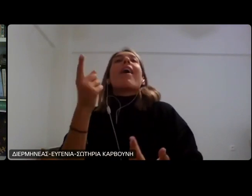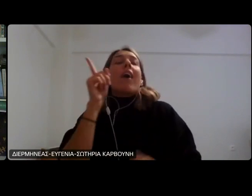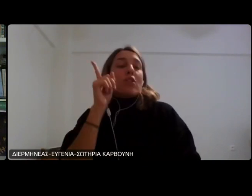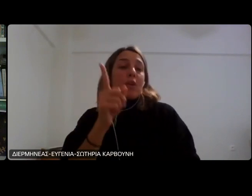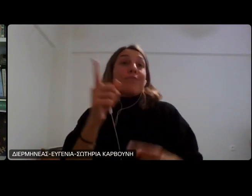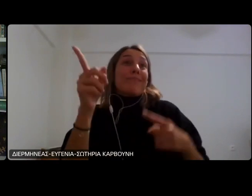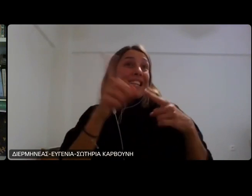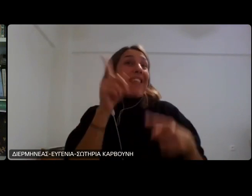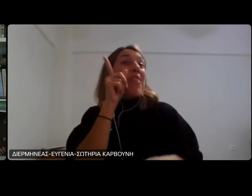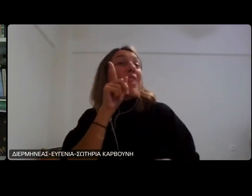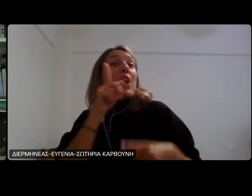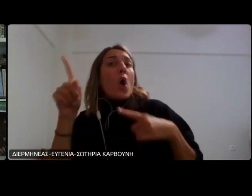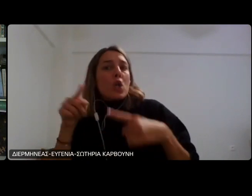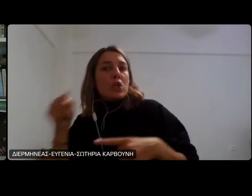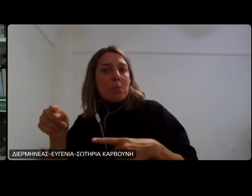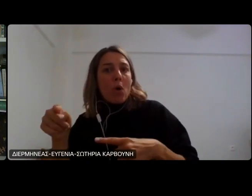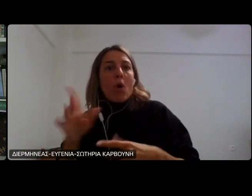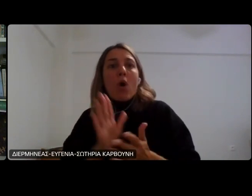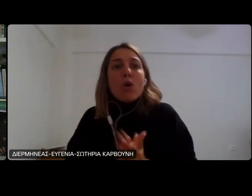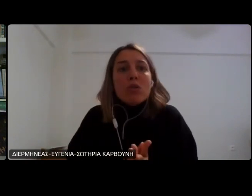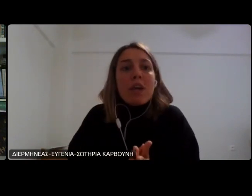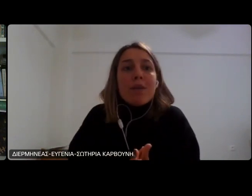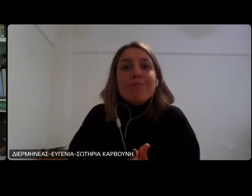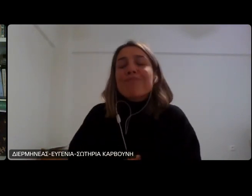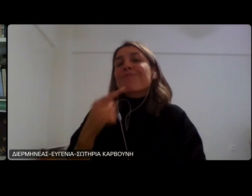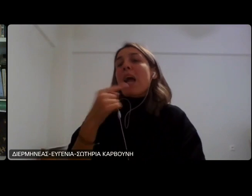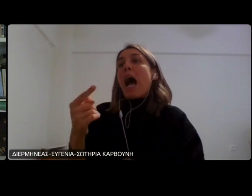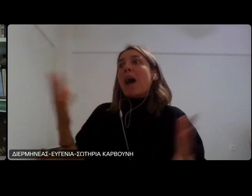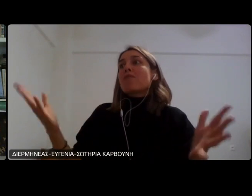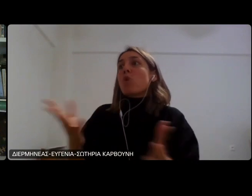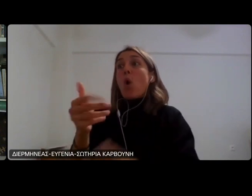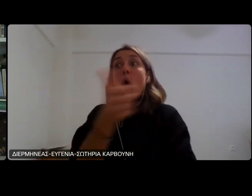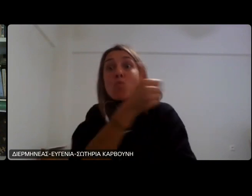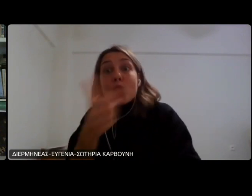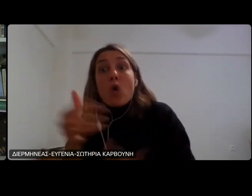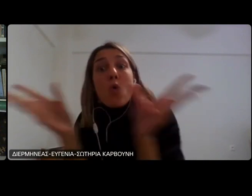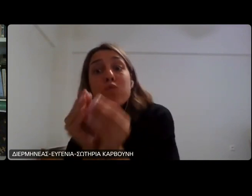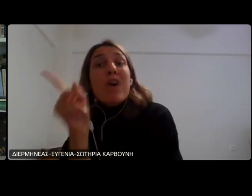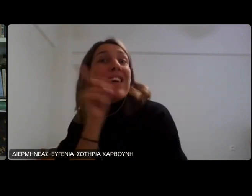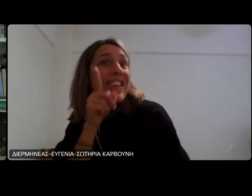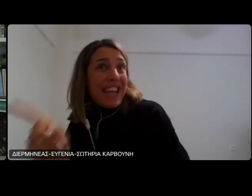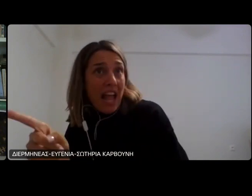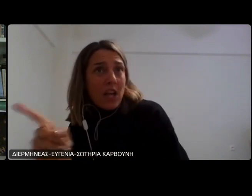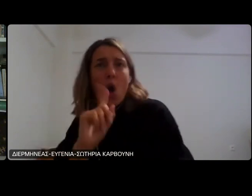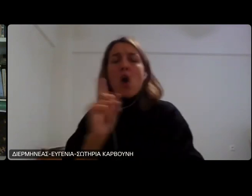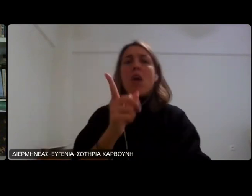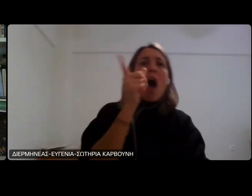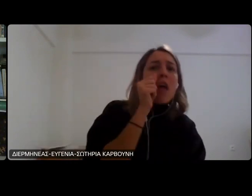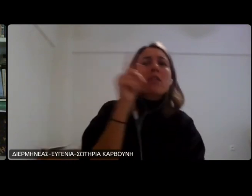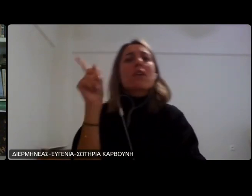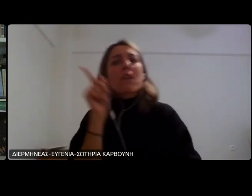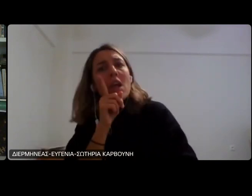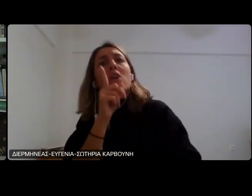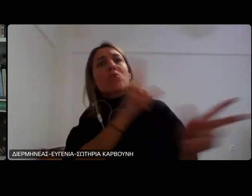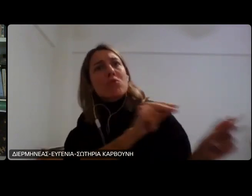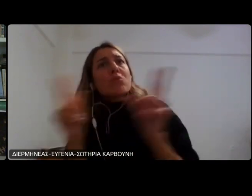μη σημασμένο, δηλαδή σε γενικά ανθρώπινο, όχι αποκλειστικά γυναικείο. Δεν είμαστε όλες οι άνθρωποι αυτόματα